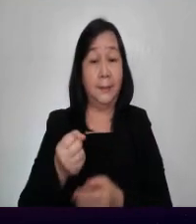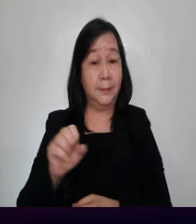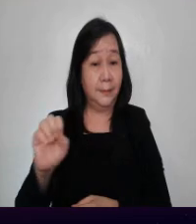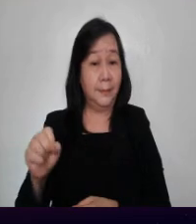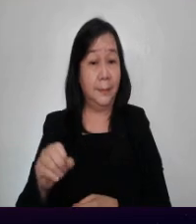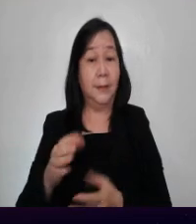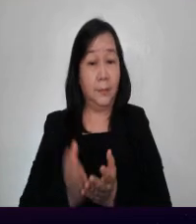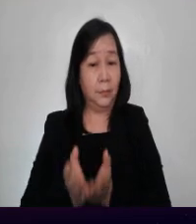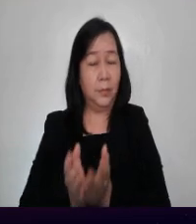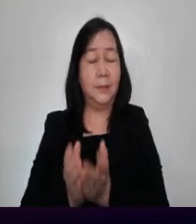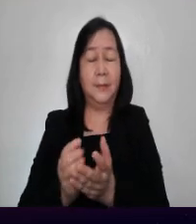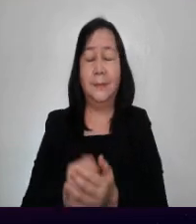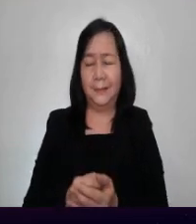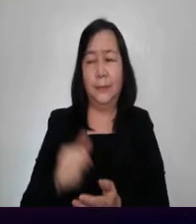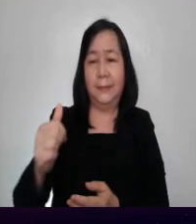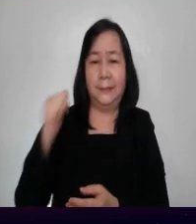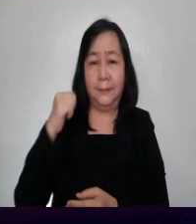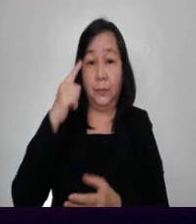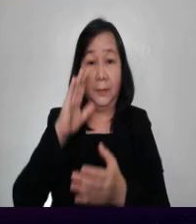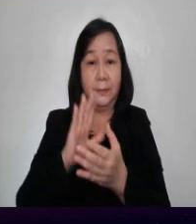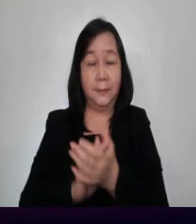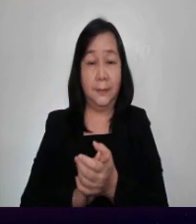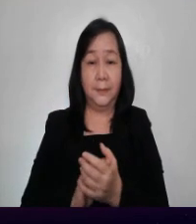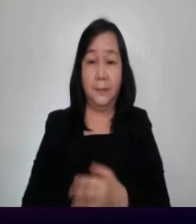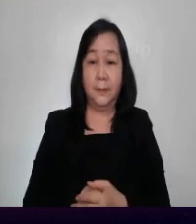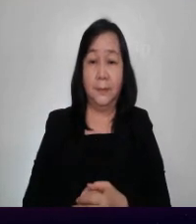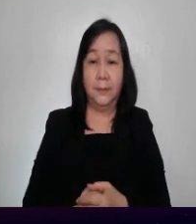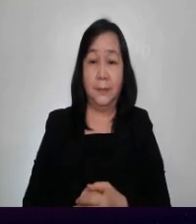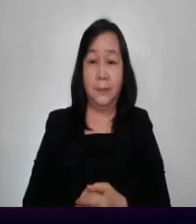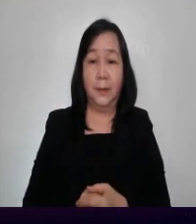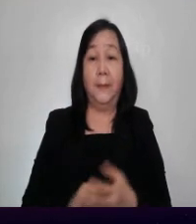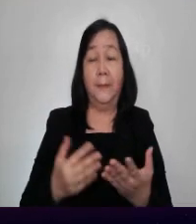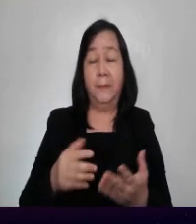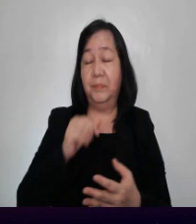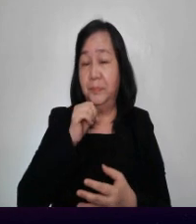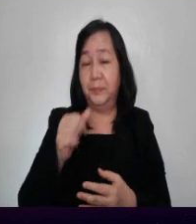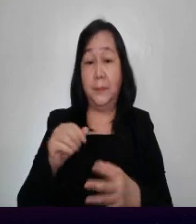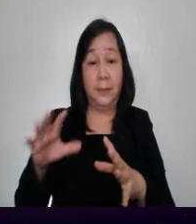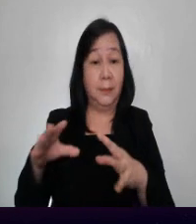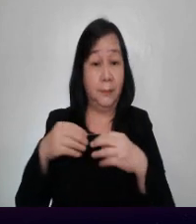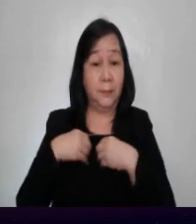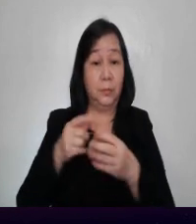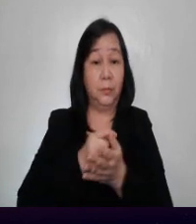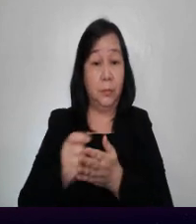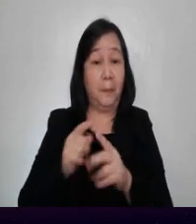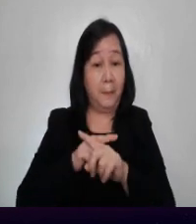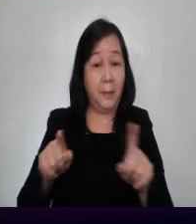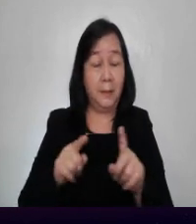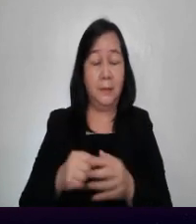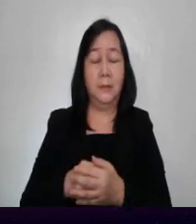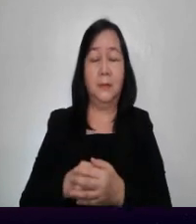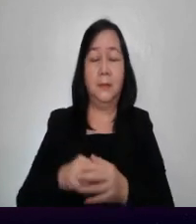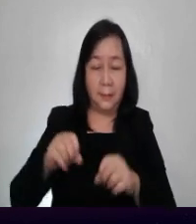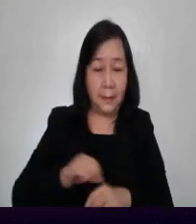Californian, ay tumangging maniwala. Sa halip na tanggapin ang katotohanan, pinili nilang